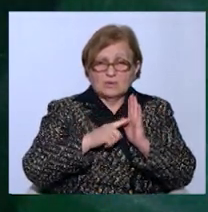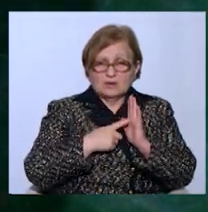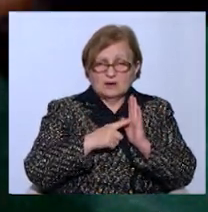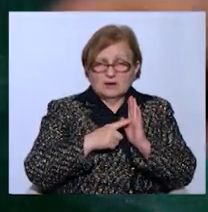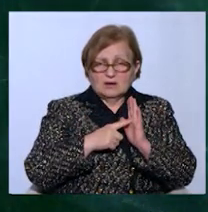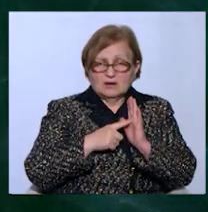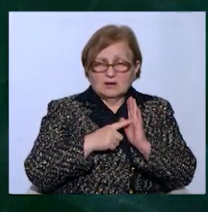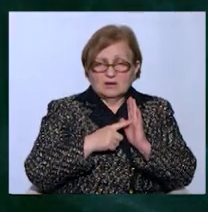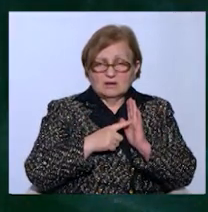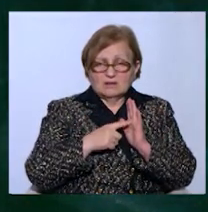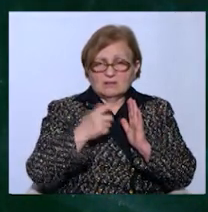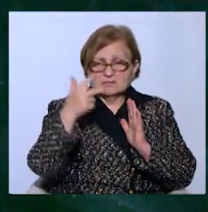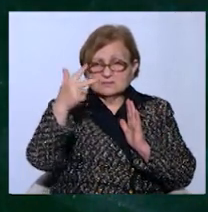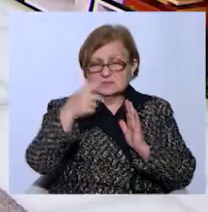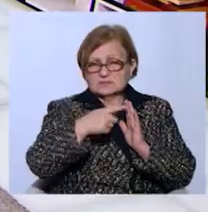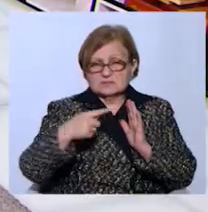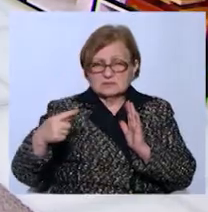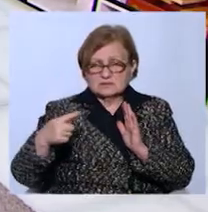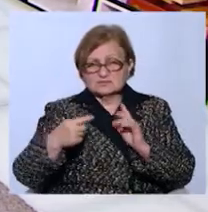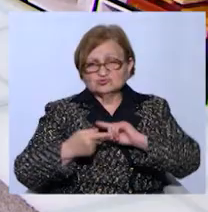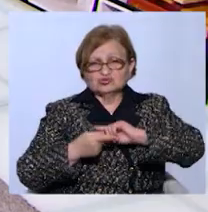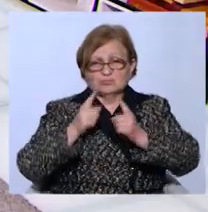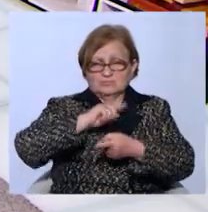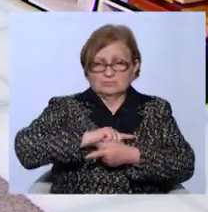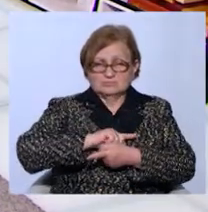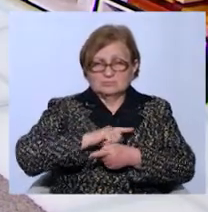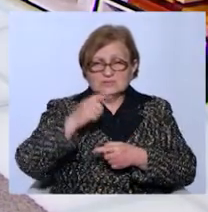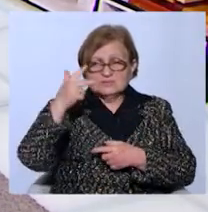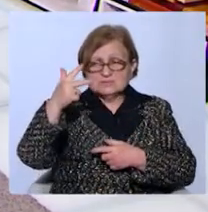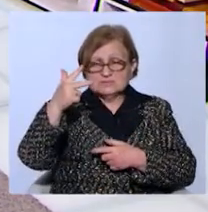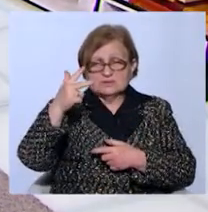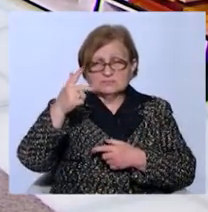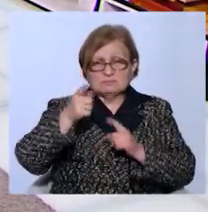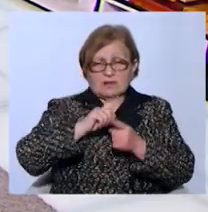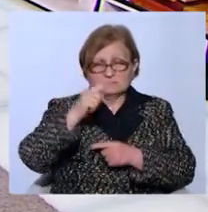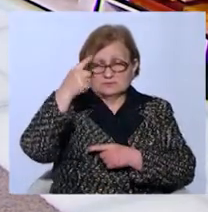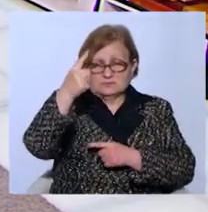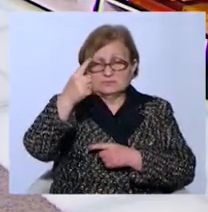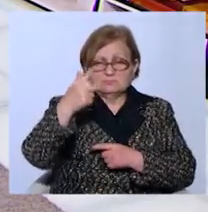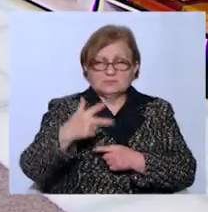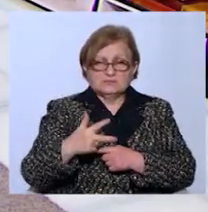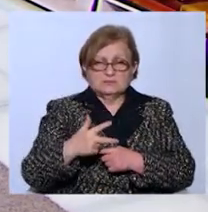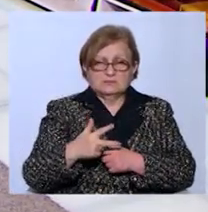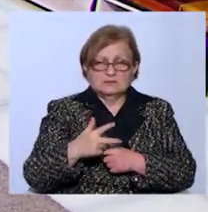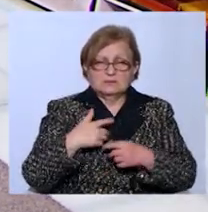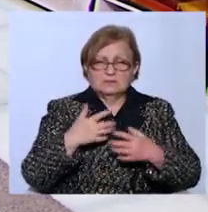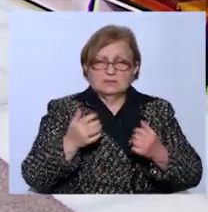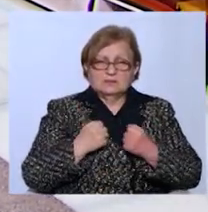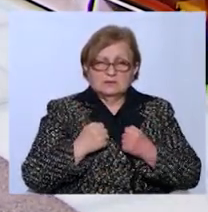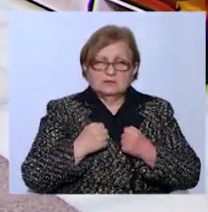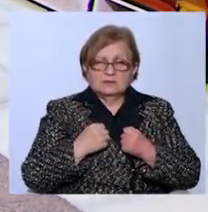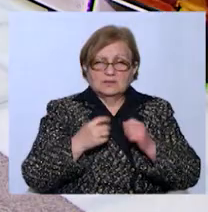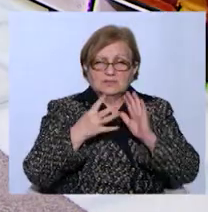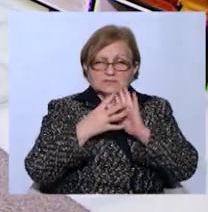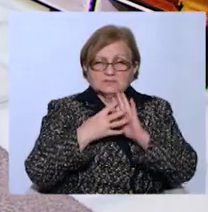გამრავლებული 3 მეერთედის შებრუნებულზე ამოტრიალ და 3 მეერთედ 1 და აგერ არის 3 და მივიღე